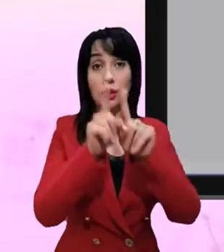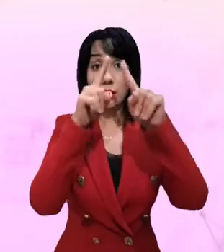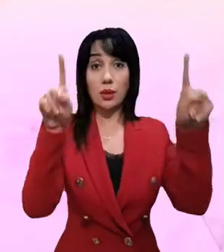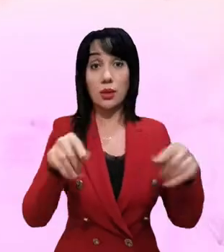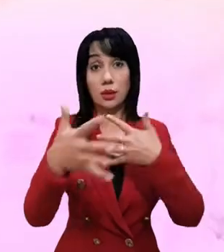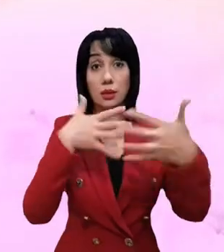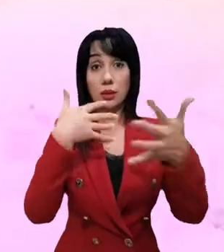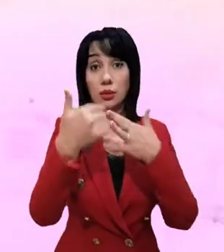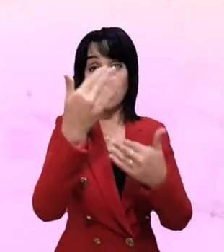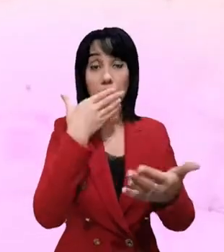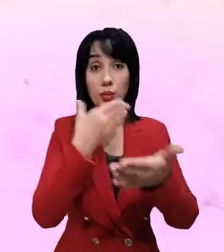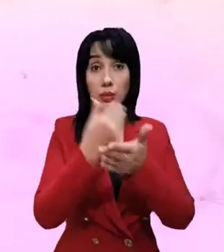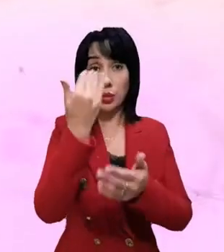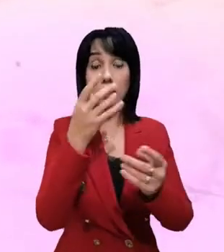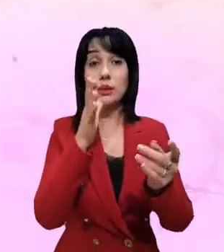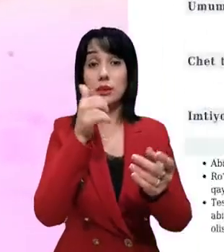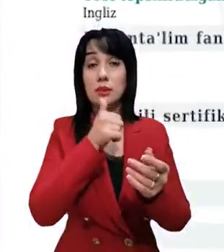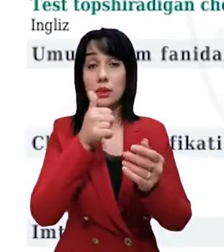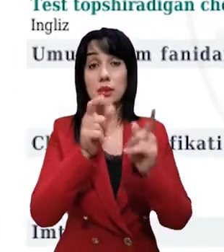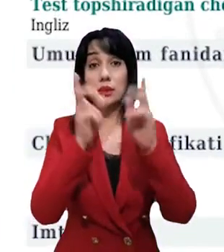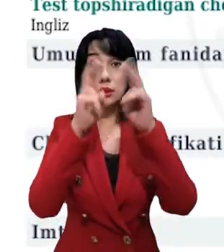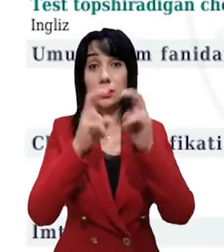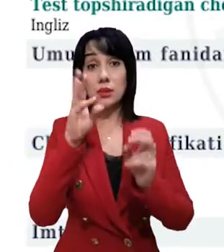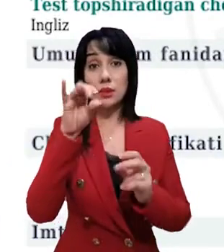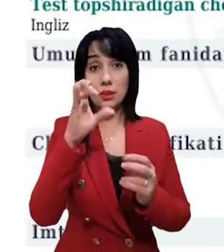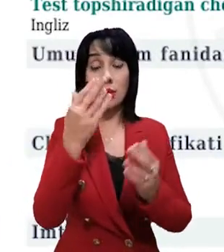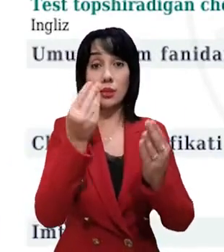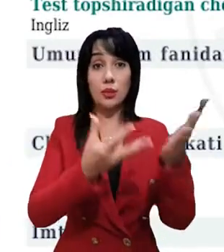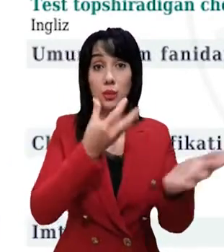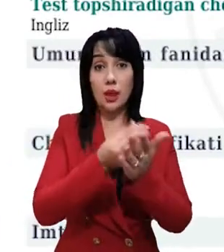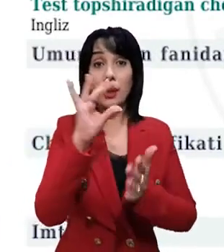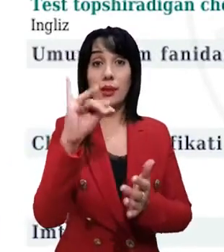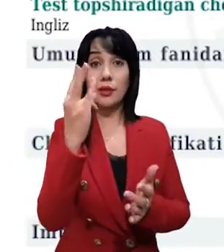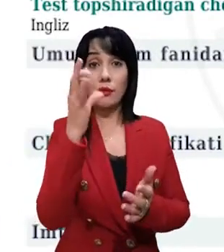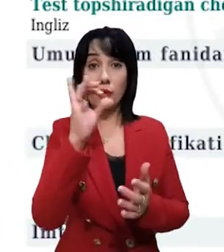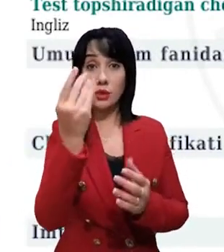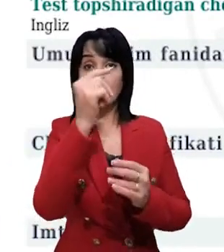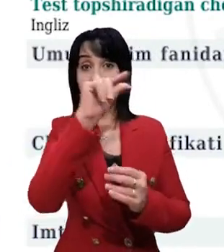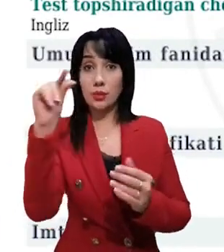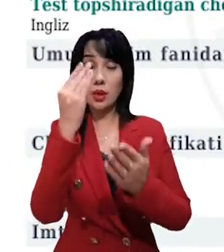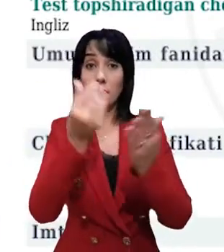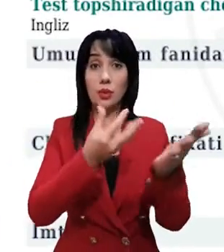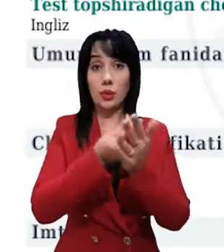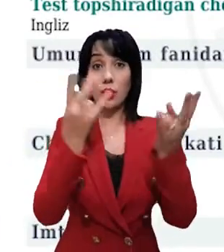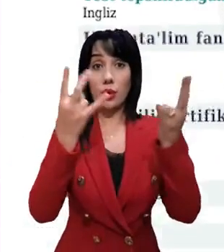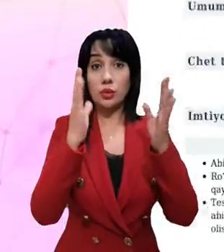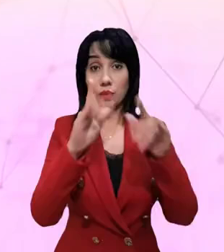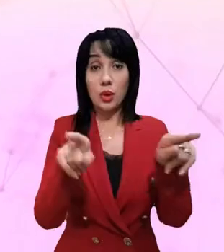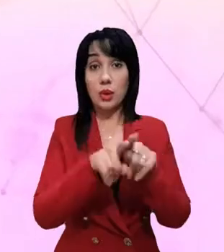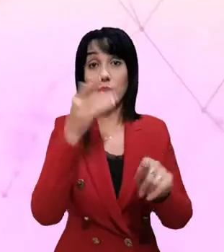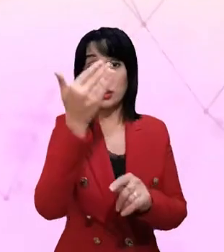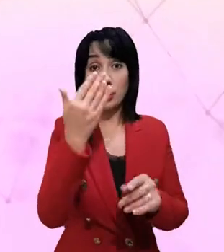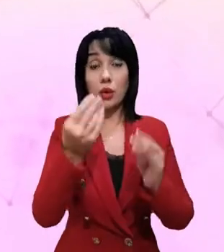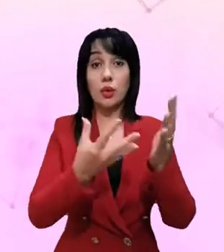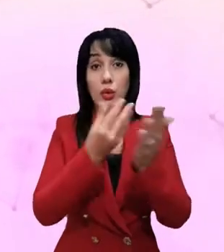mumkin. Qayd varaqasida test sinovi uchun to'lovni amalga oshirishi kerak bo'lgan abituriyentlarga invoice hosil bo'ladi. To'lovni